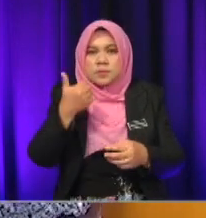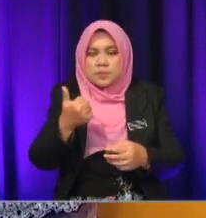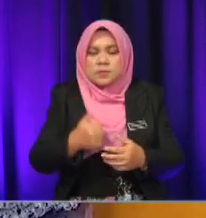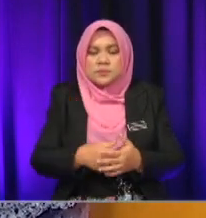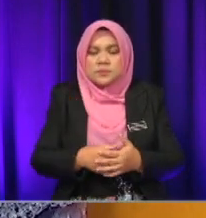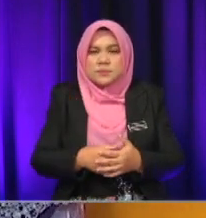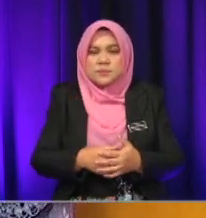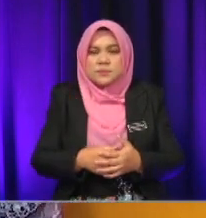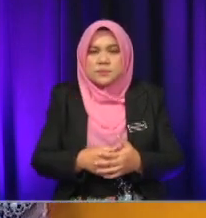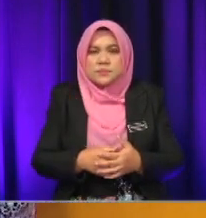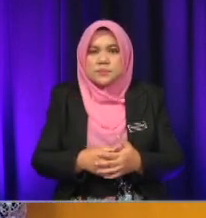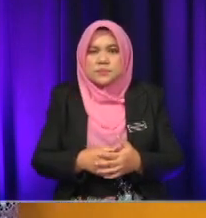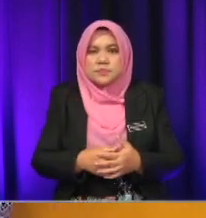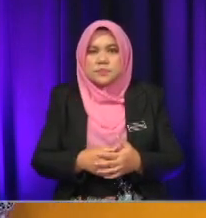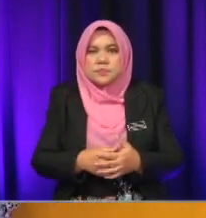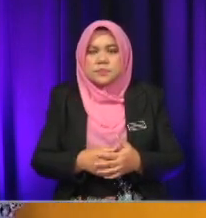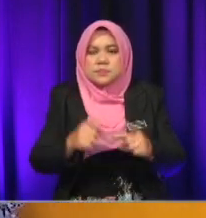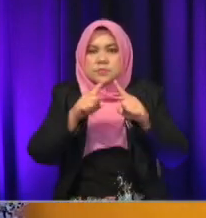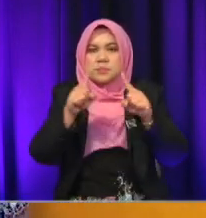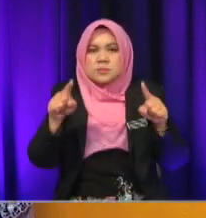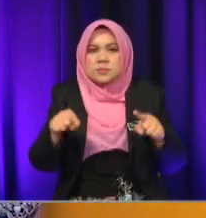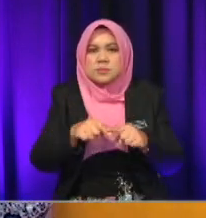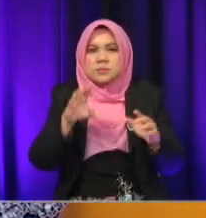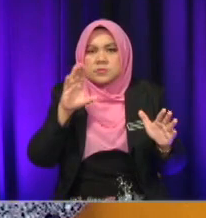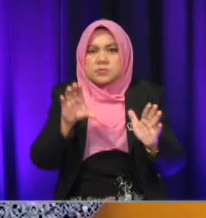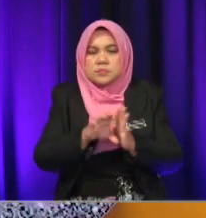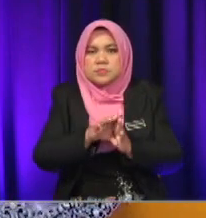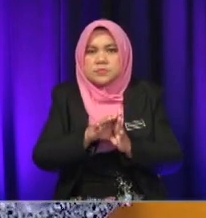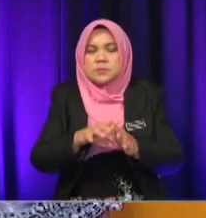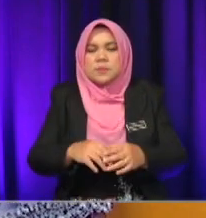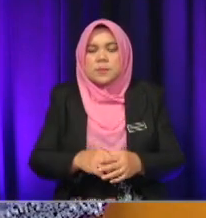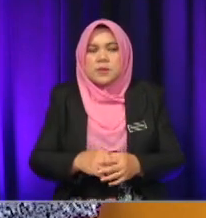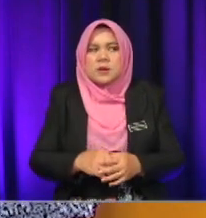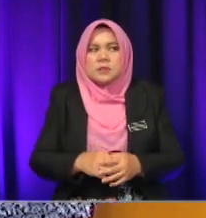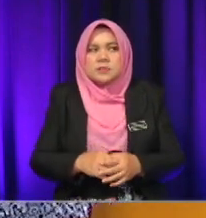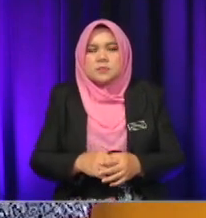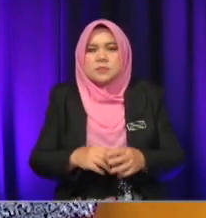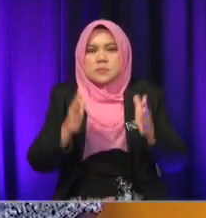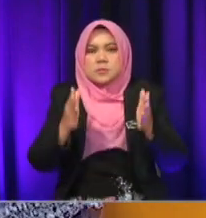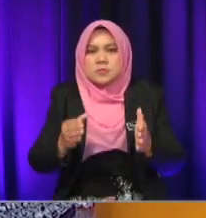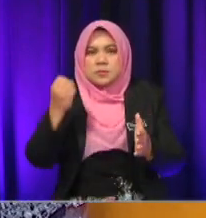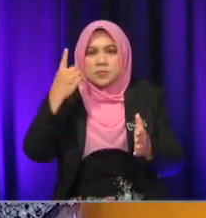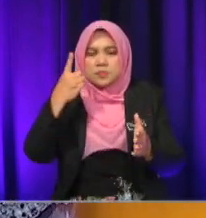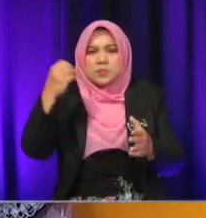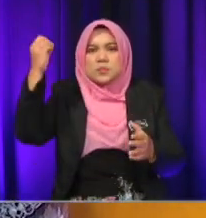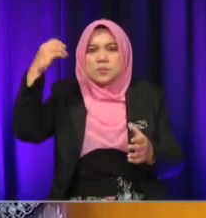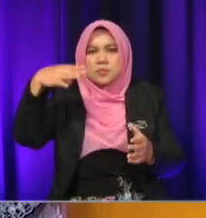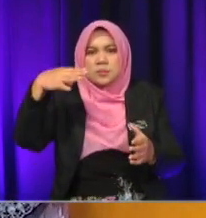sini pun dia tonjolkan dengan gambar pegun juga. Bila ada gambar pegun, orang faham,